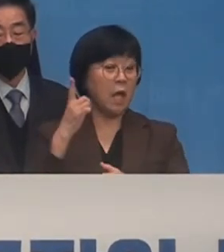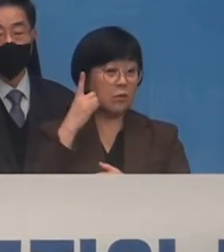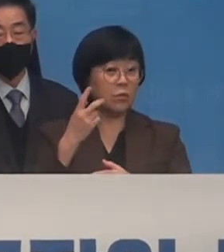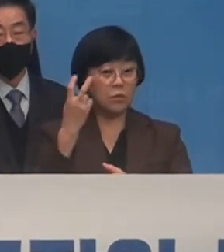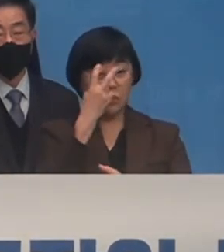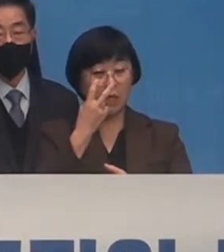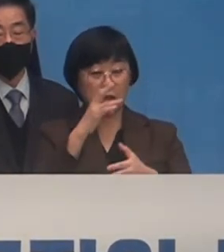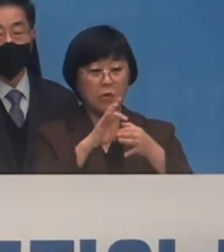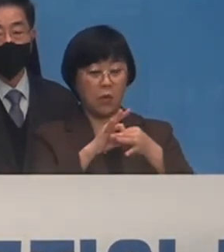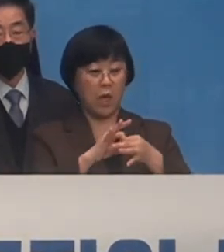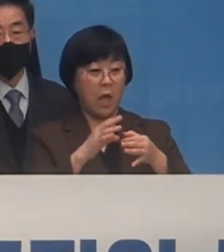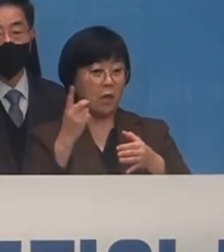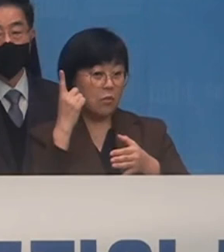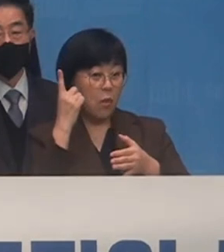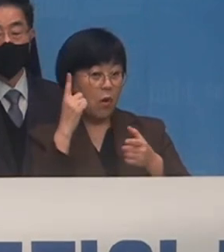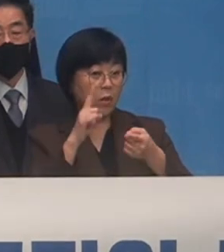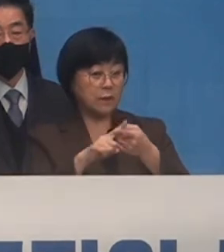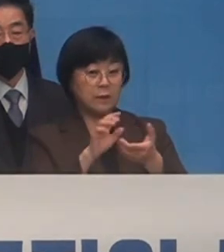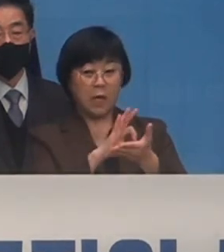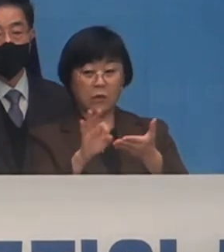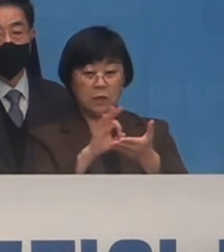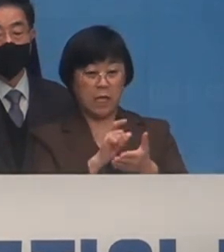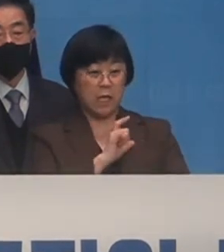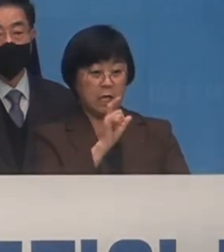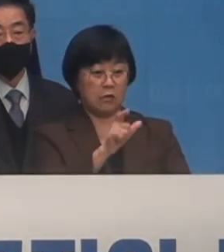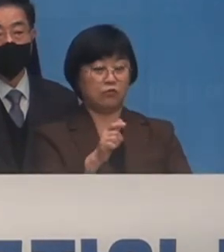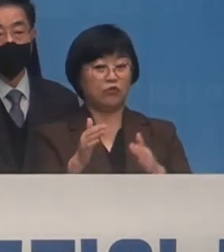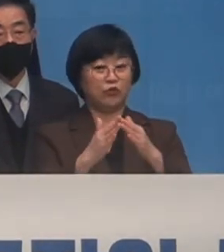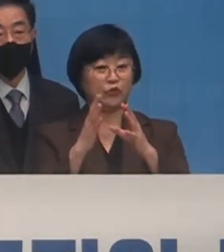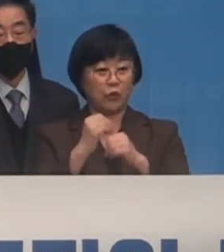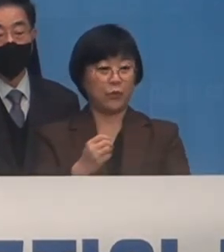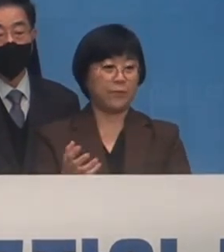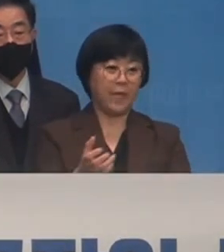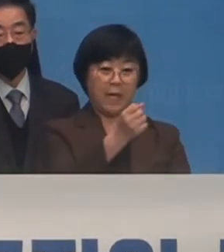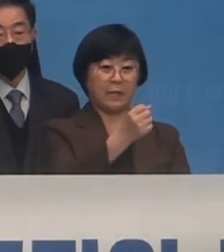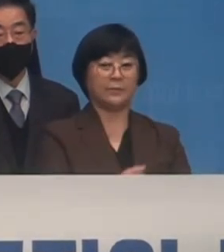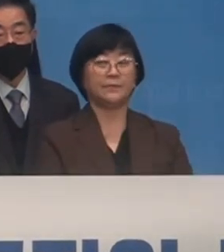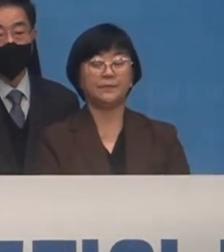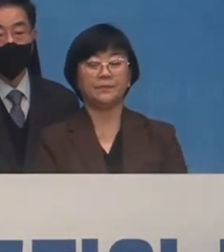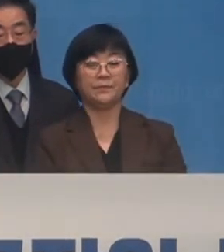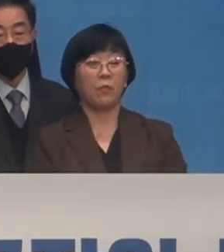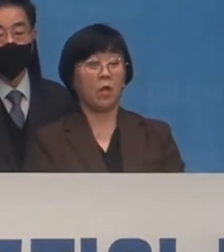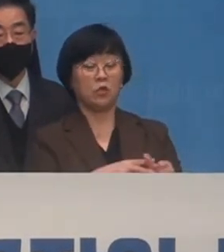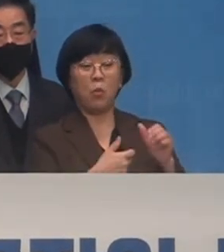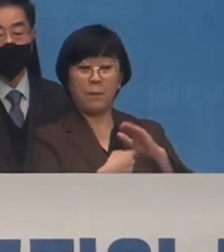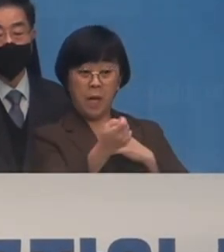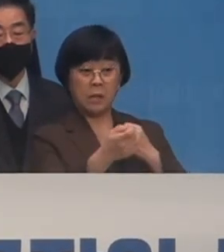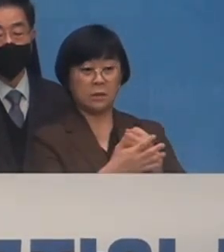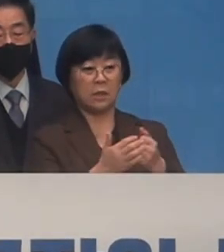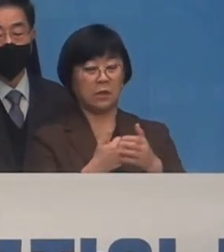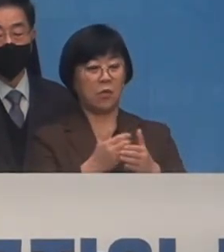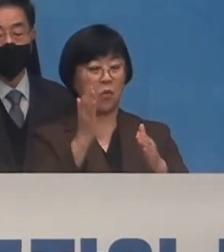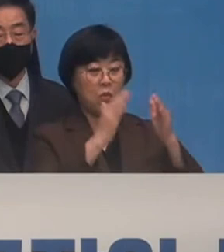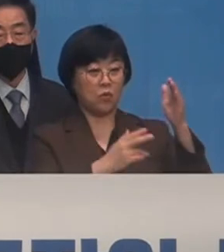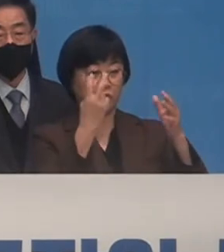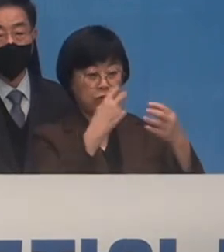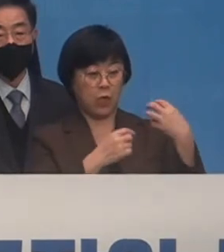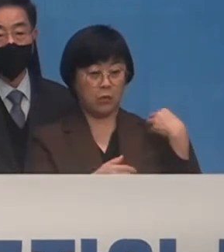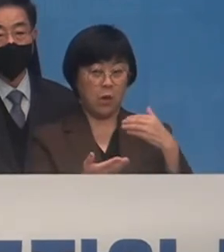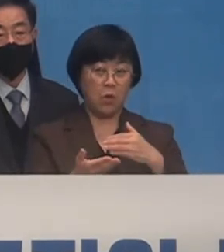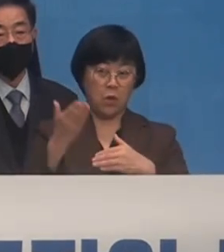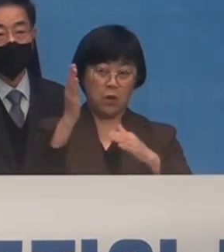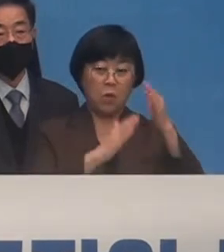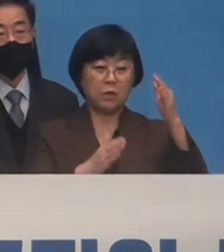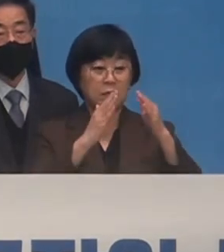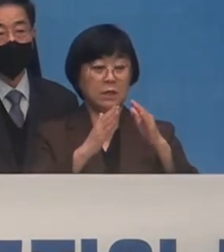조회를 통해 휴대폰의 단말기에 사용자 이름과 주소 등을 털어갔다. 이들은 공수처의 주요 수사 대상이 고위